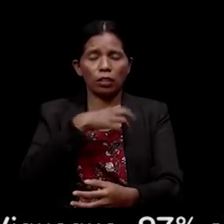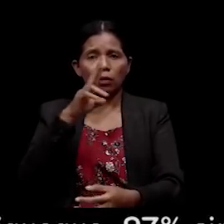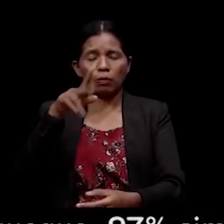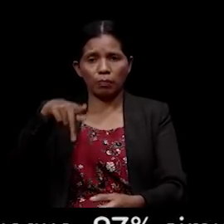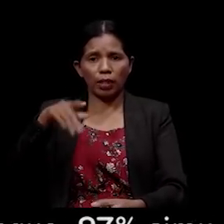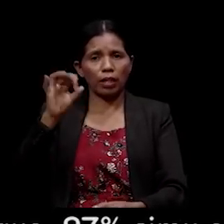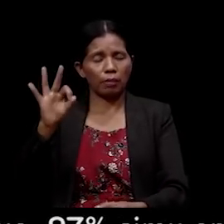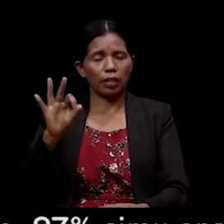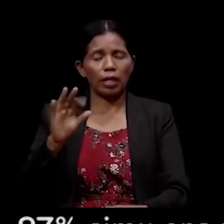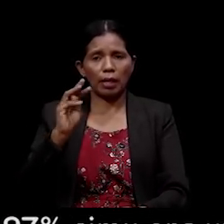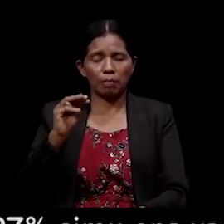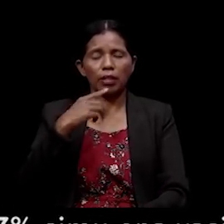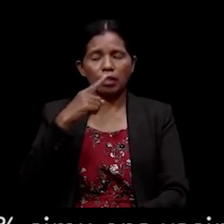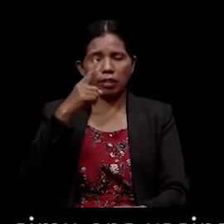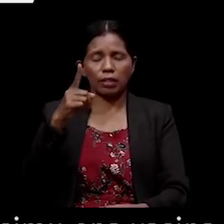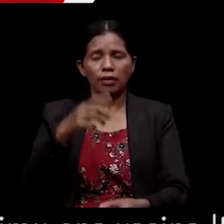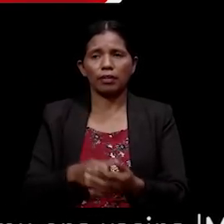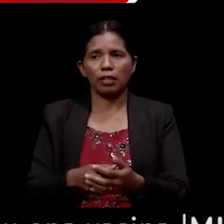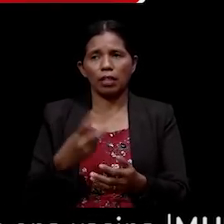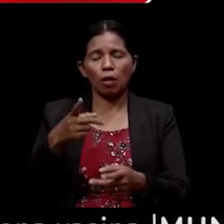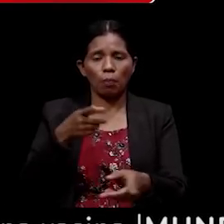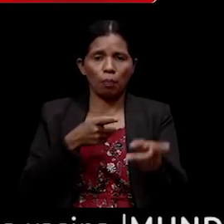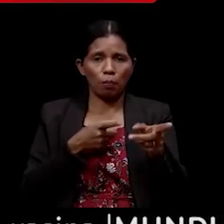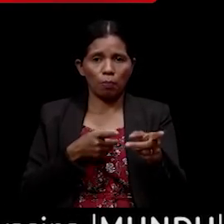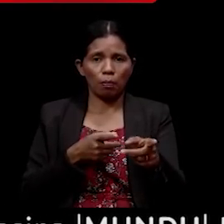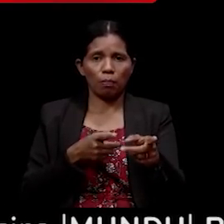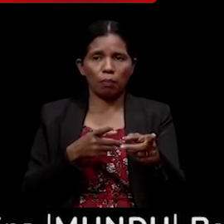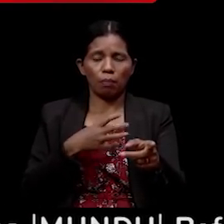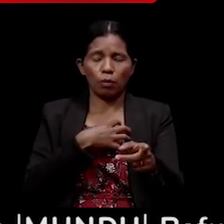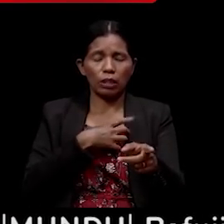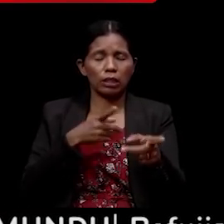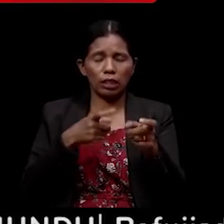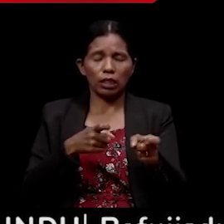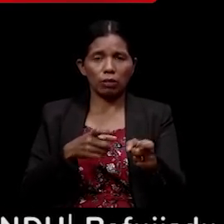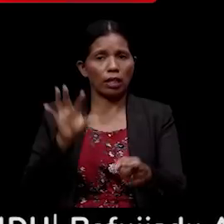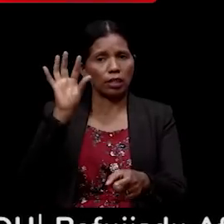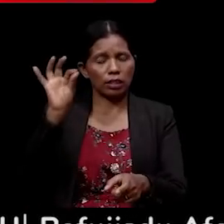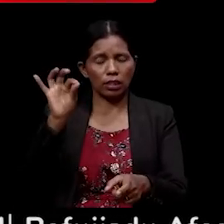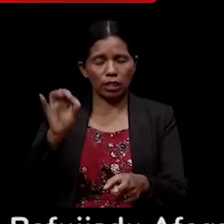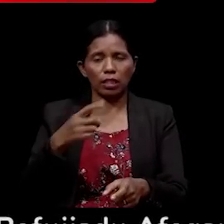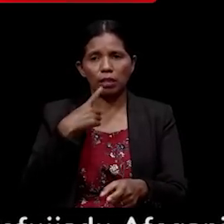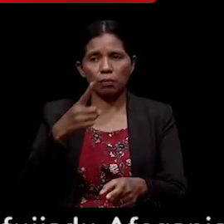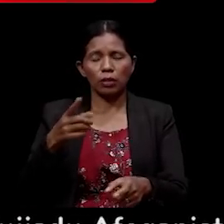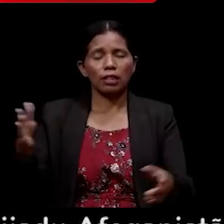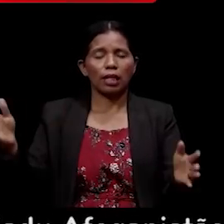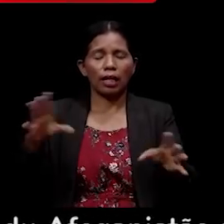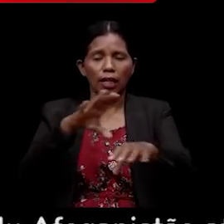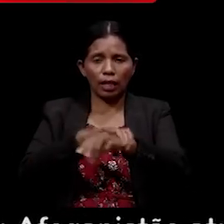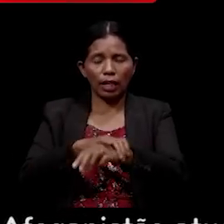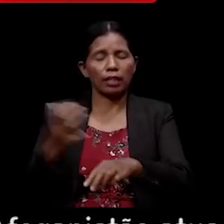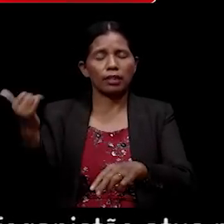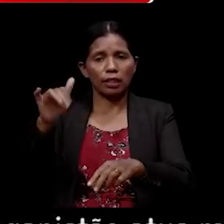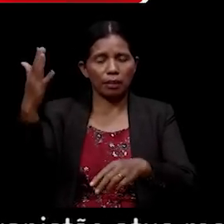kaptura sidadang hirak ne polisi maritima tiru wain hira alarma dalasia. Hafeng ne mak aser kasira ihe tasibun